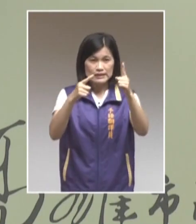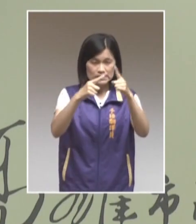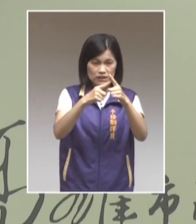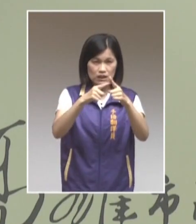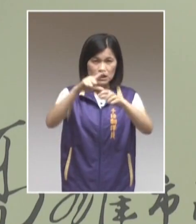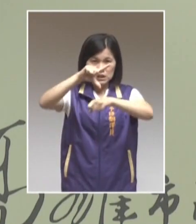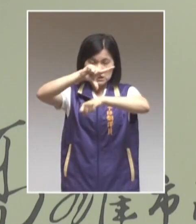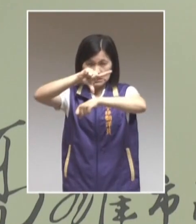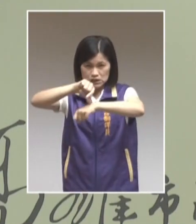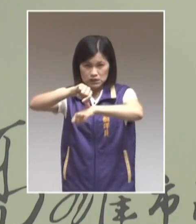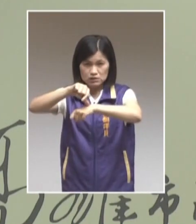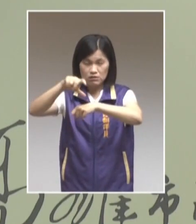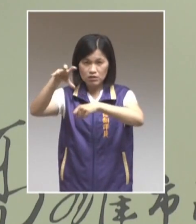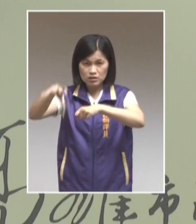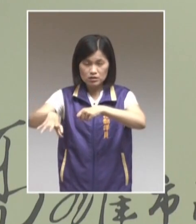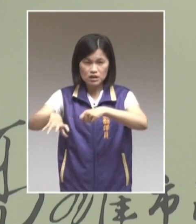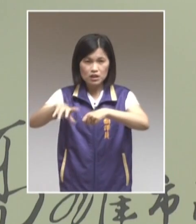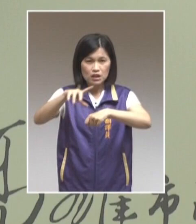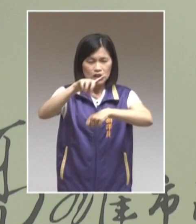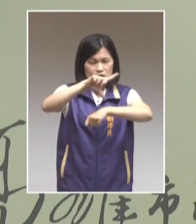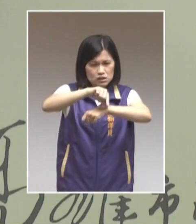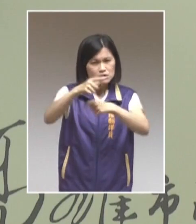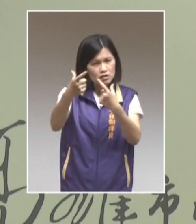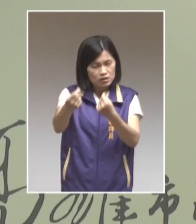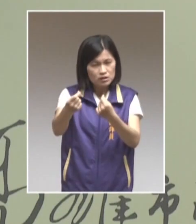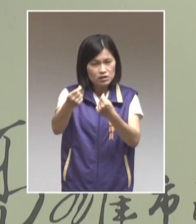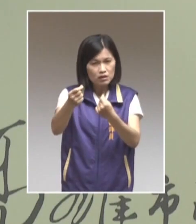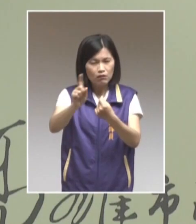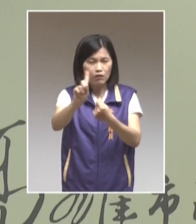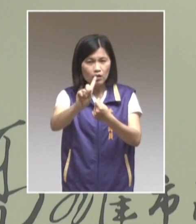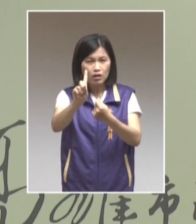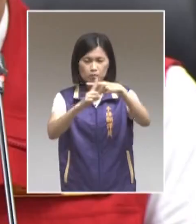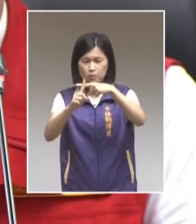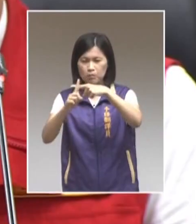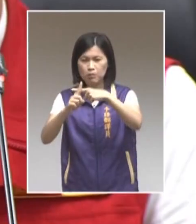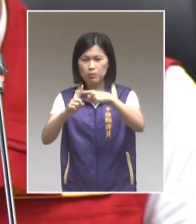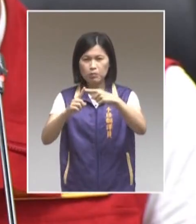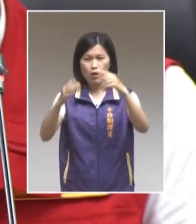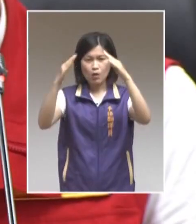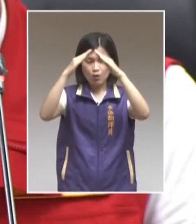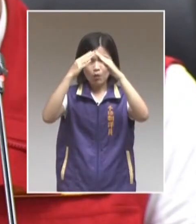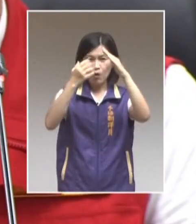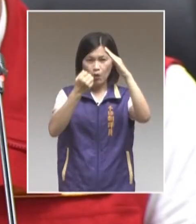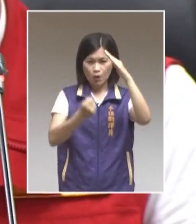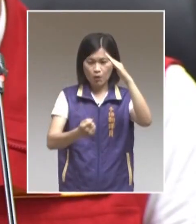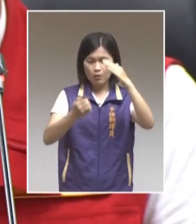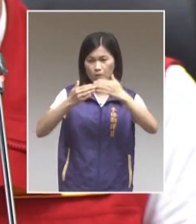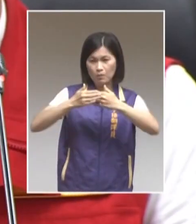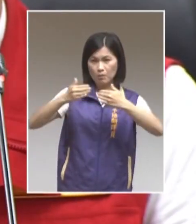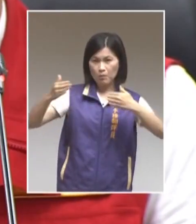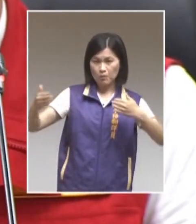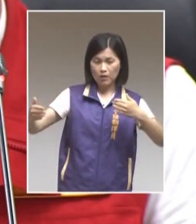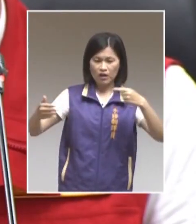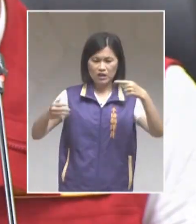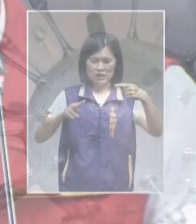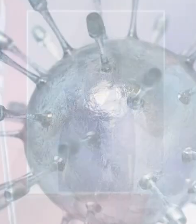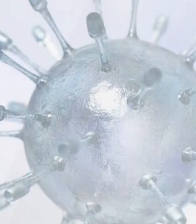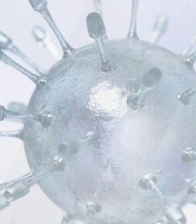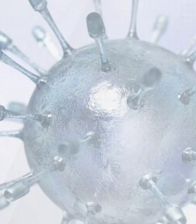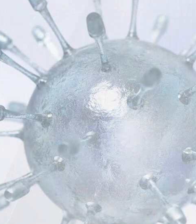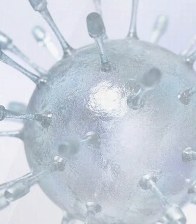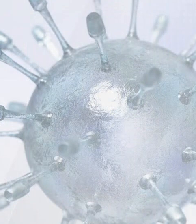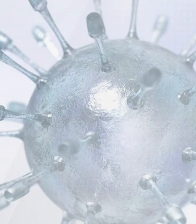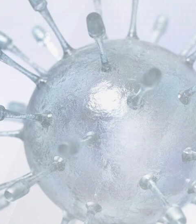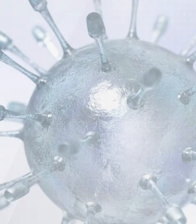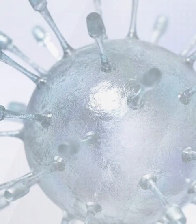的时间点有重叠的大概就是在小巨蛋。 4月13日，高雄本土案例共有50名，其中有